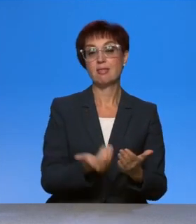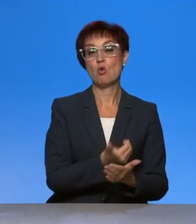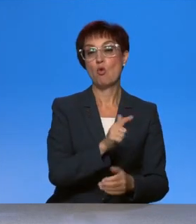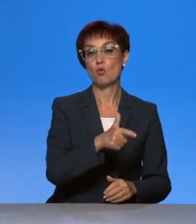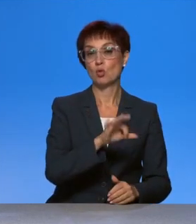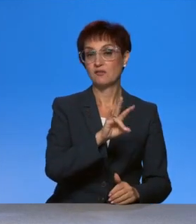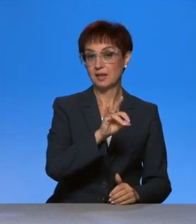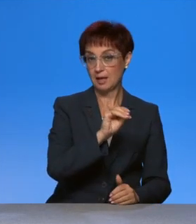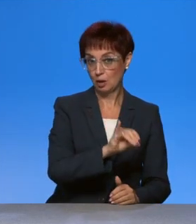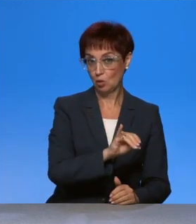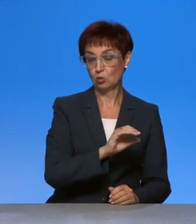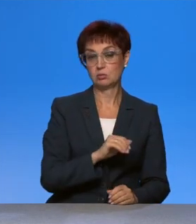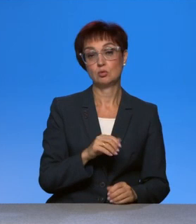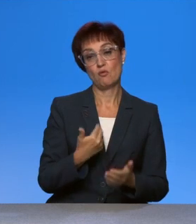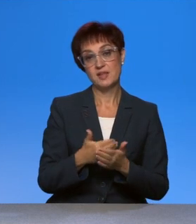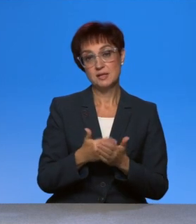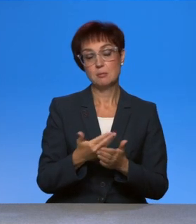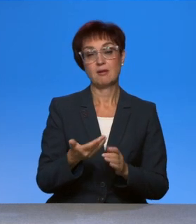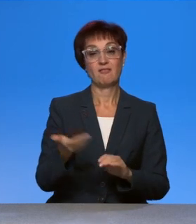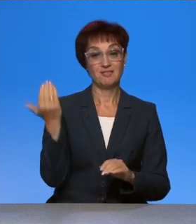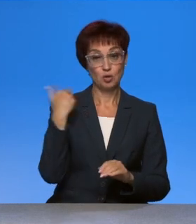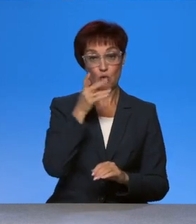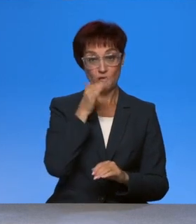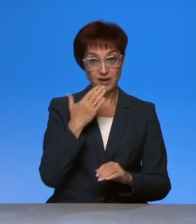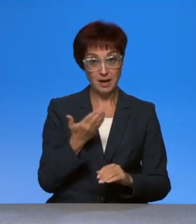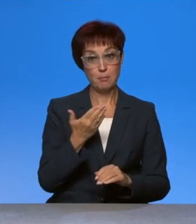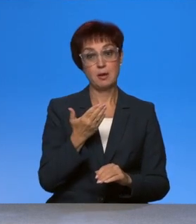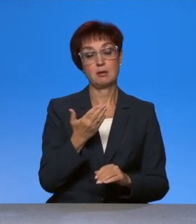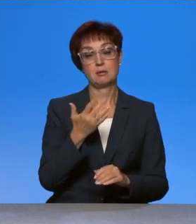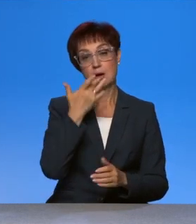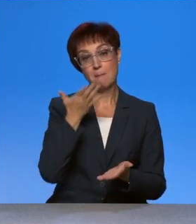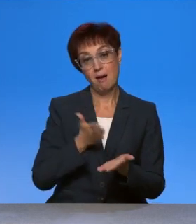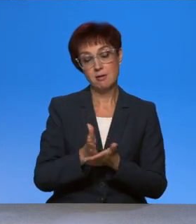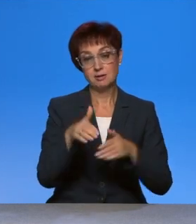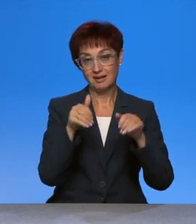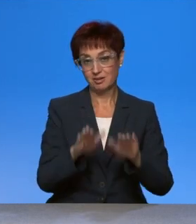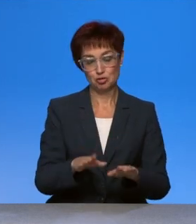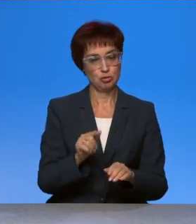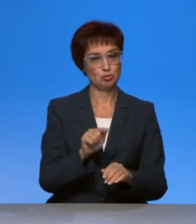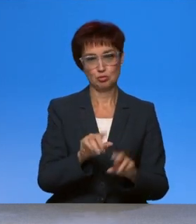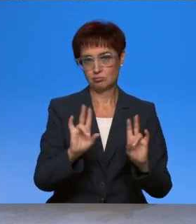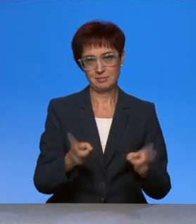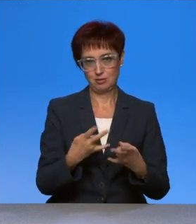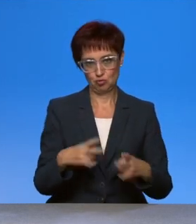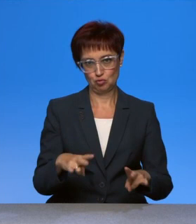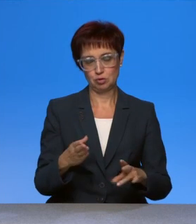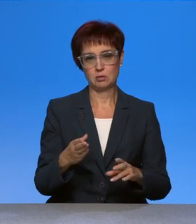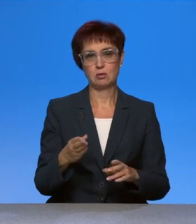не обоснованно втягиваться в конфликты. Поэтому